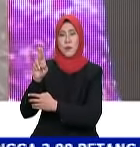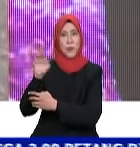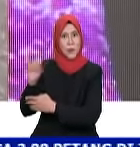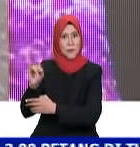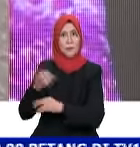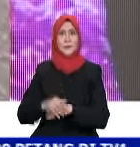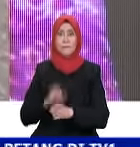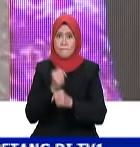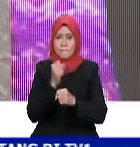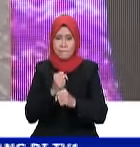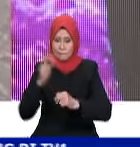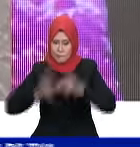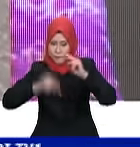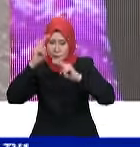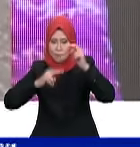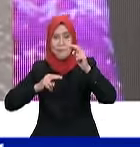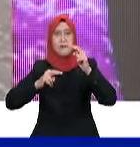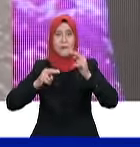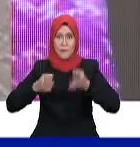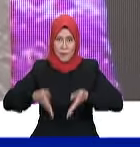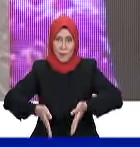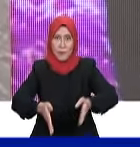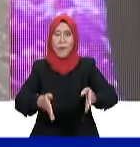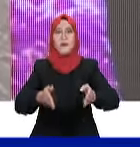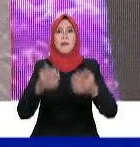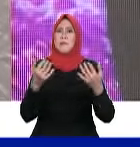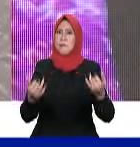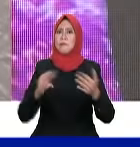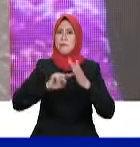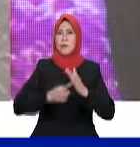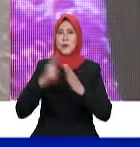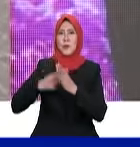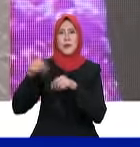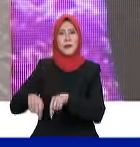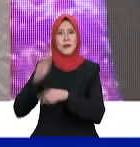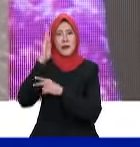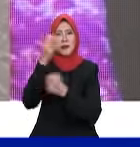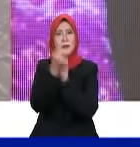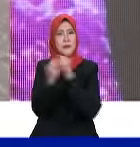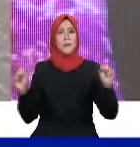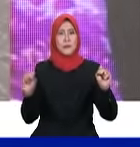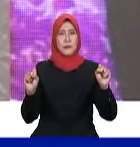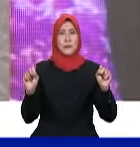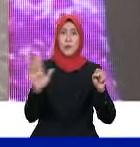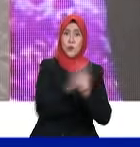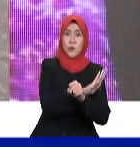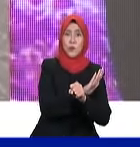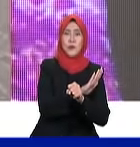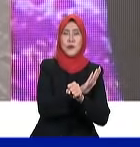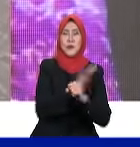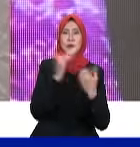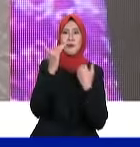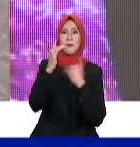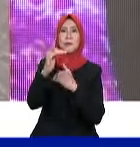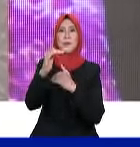Kerja-kerja pembinaan telah bermula pada bulan ini dan dijadualkan siap sepenuhnya dalam